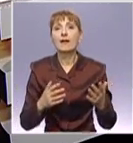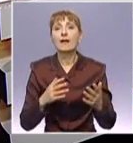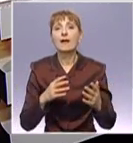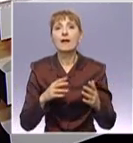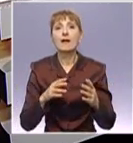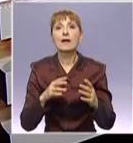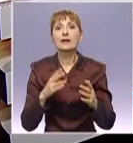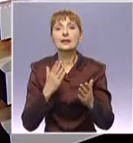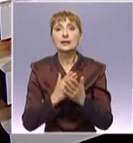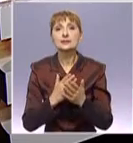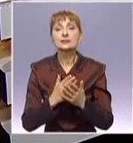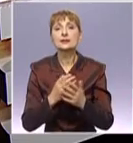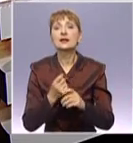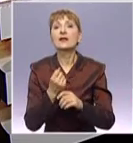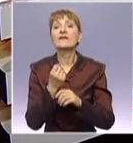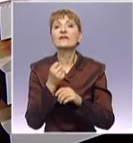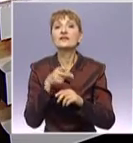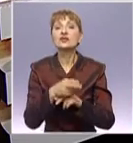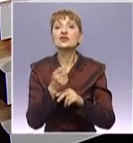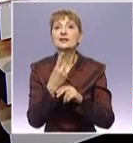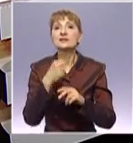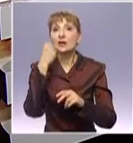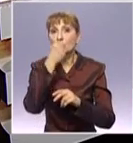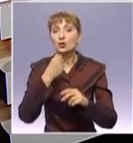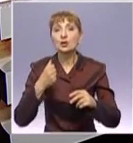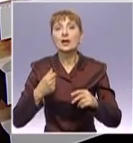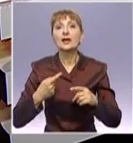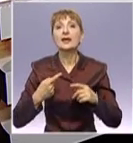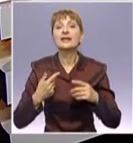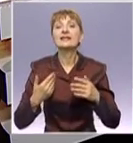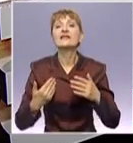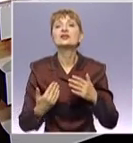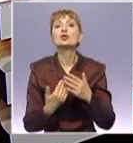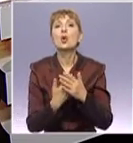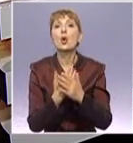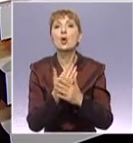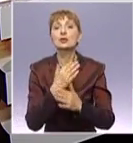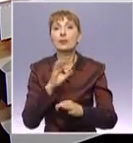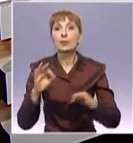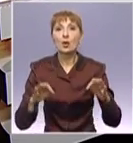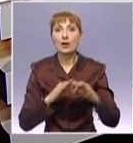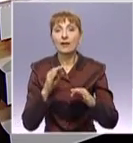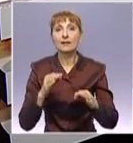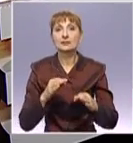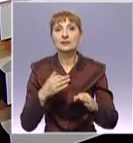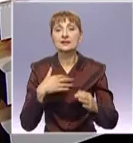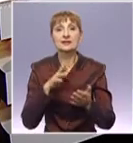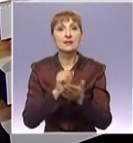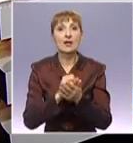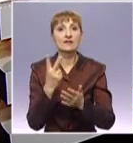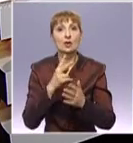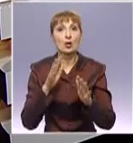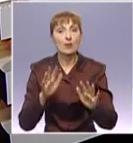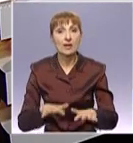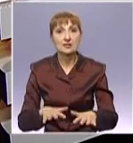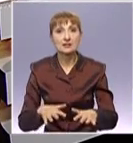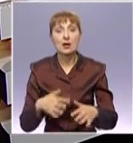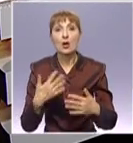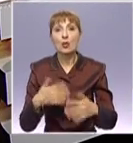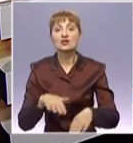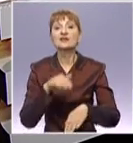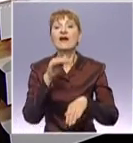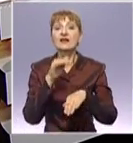отопление. Это в 2011 году инновационном форсаже в результатом конкурсе я занимал второе место. То есть она уже доказала